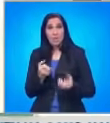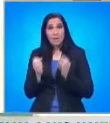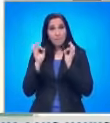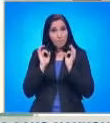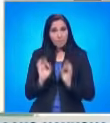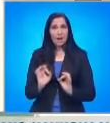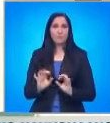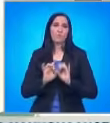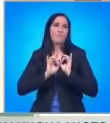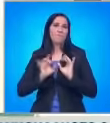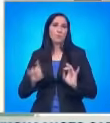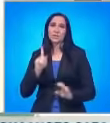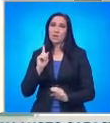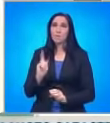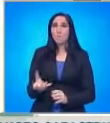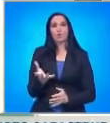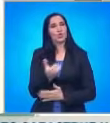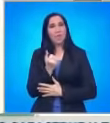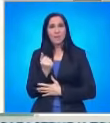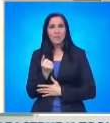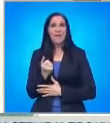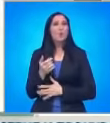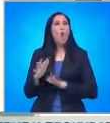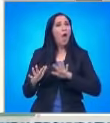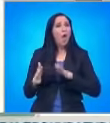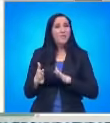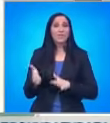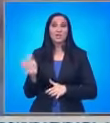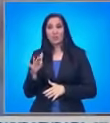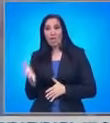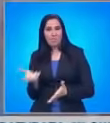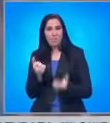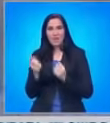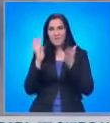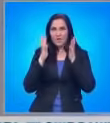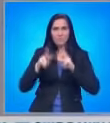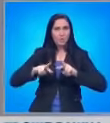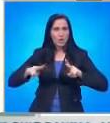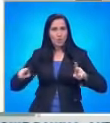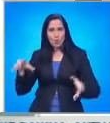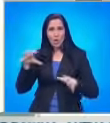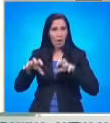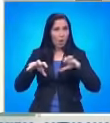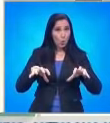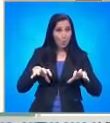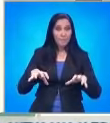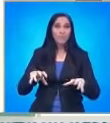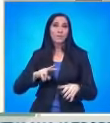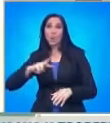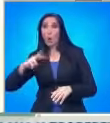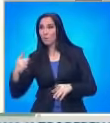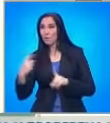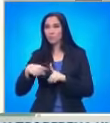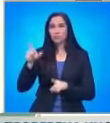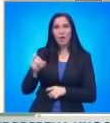правилната информация, той може да я намери. Но тя едва ли е в Фейсбук или други такива групи. Да се обърнат към човек,